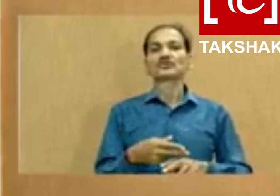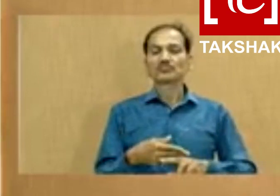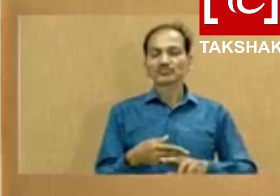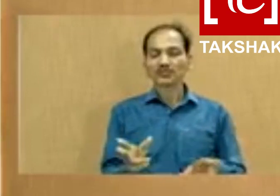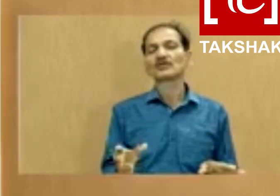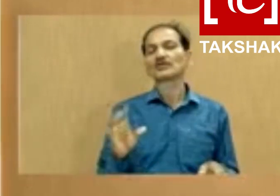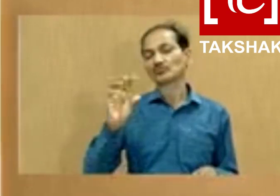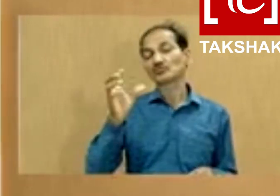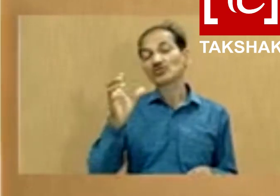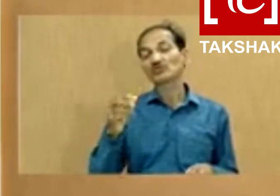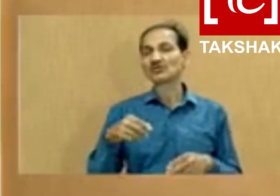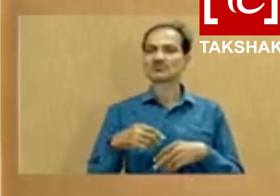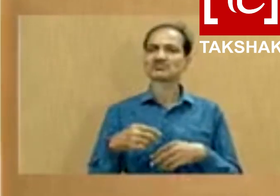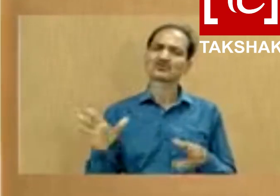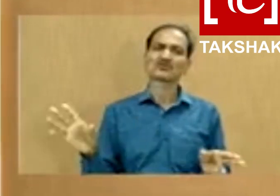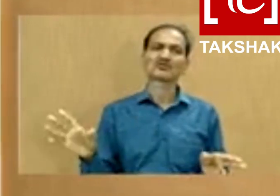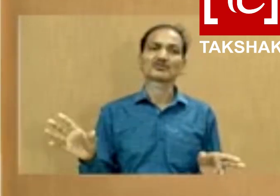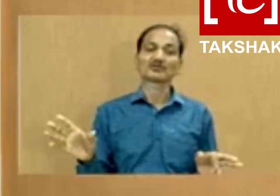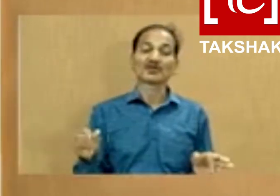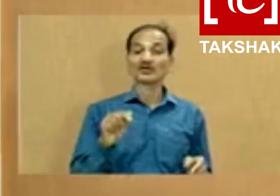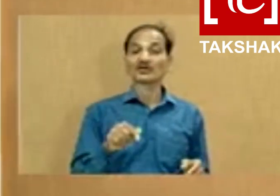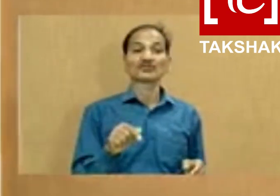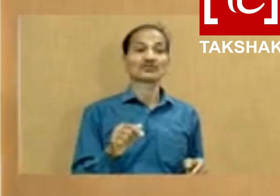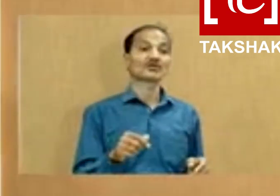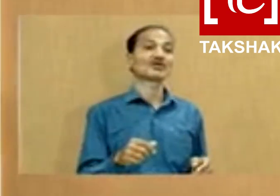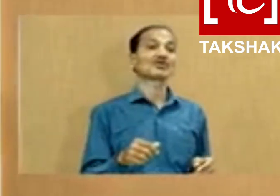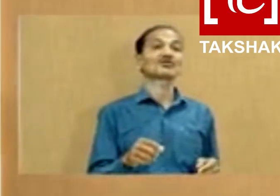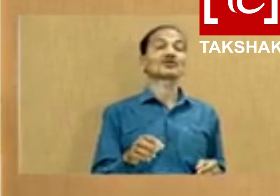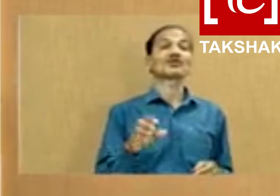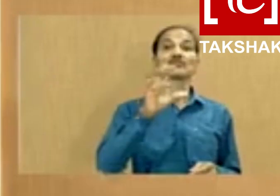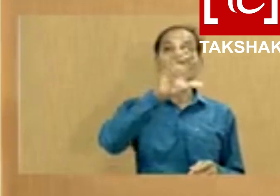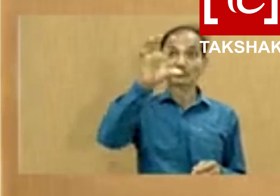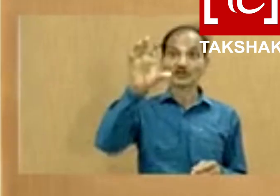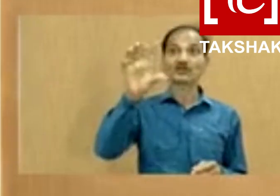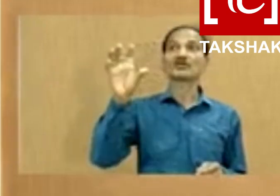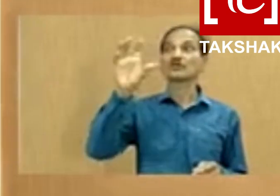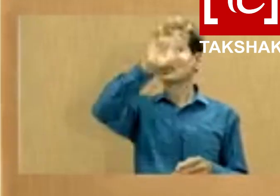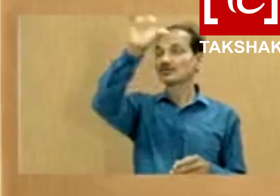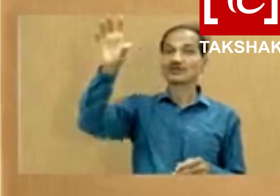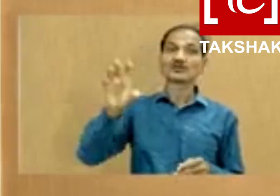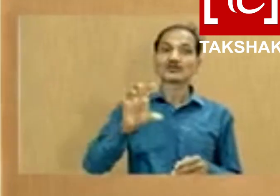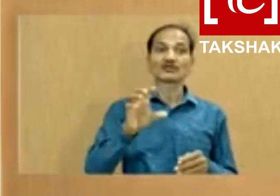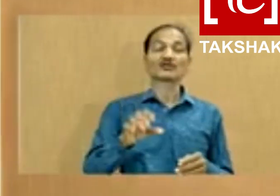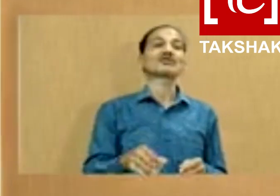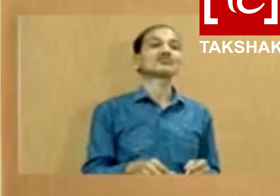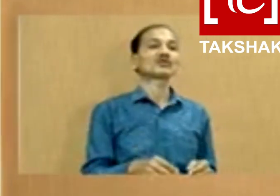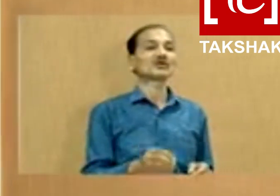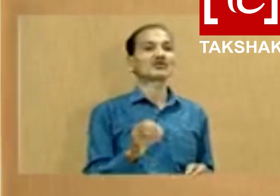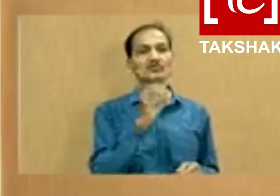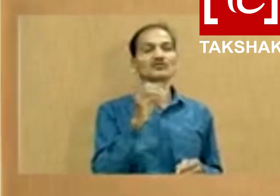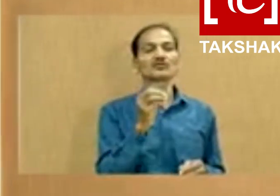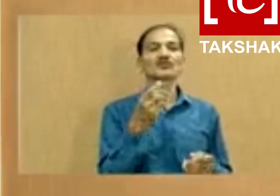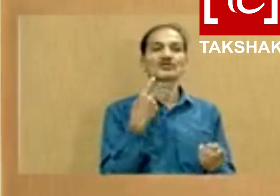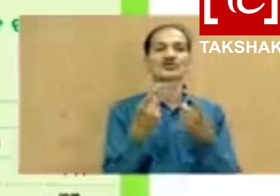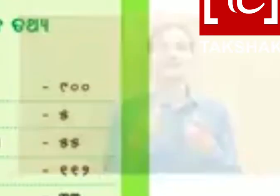ବର୍ତ୍ତମାନ ଆମର ରାଜ୍ୟ ବିଷୟରେ ଟିକେ କଥା ହେବା। ଏପର୍ଯ୍ୟନ୍ତ ନମୁନାର ରିପୋର୍ଟ ମିଳିଛି